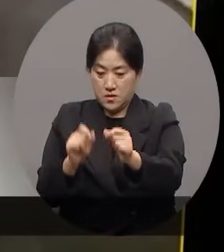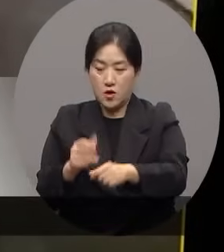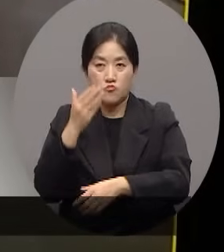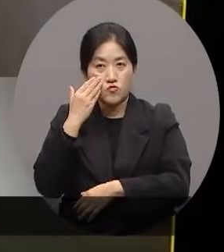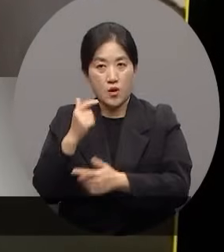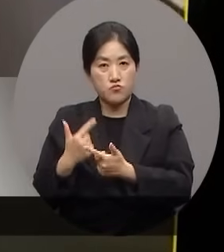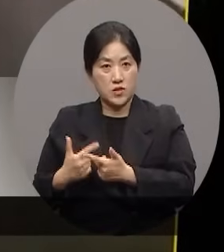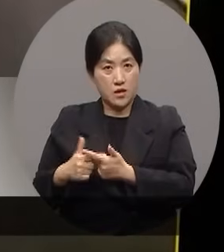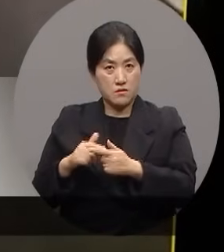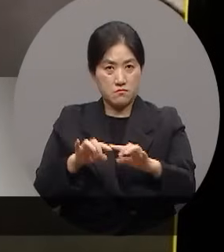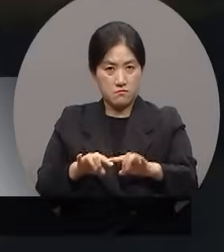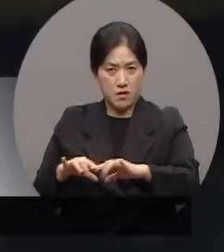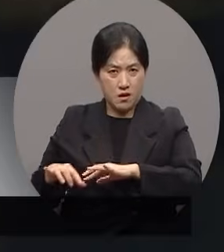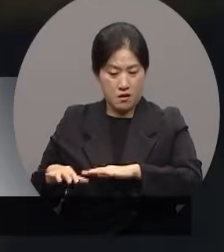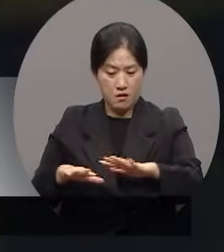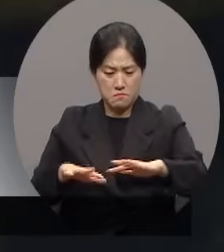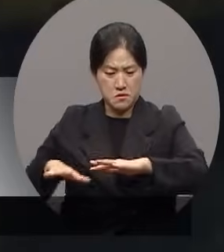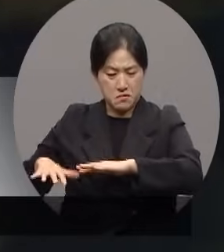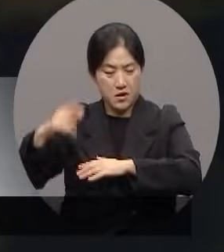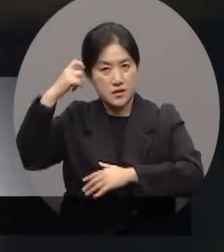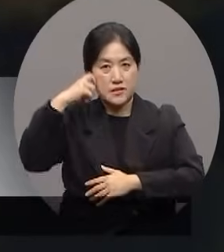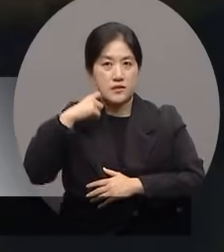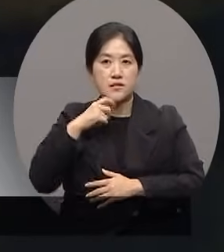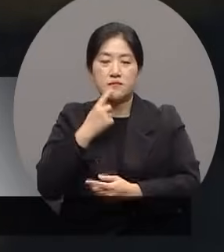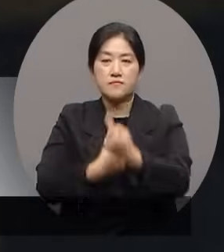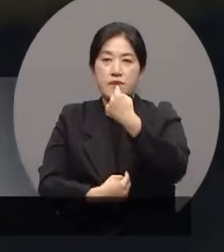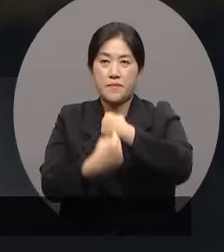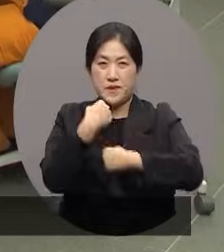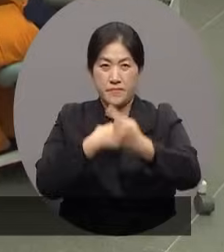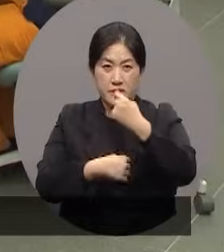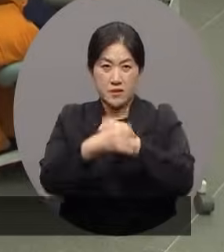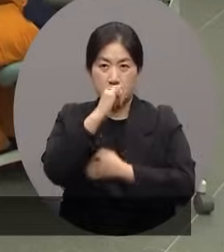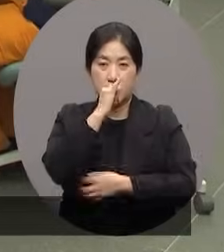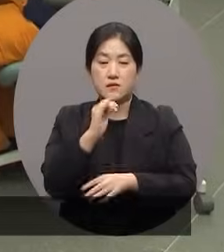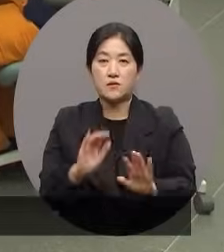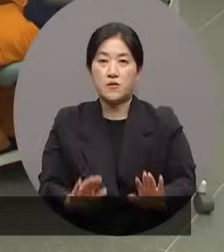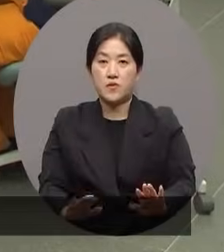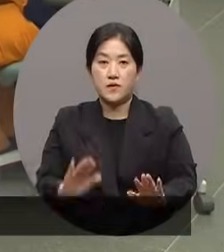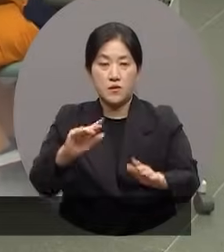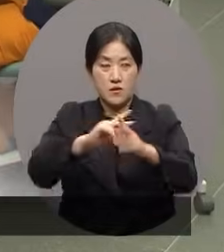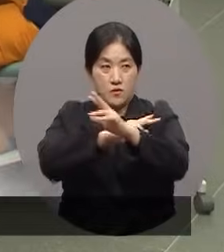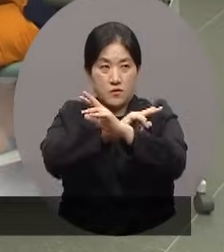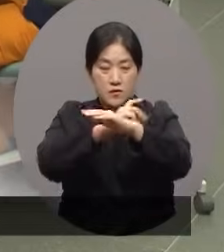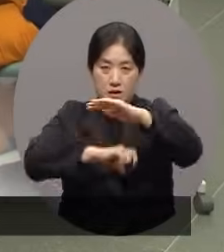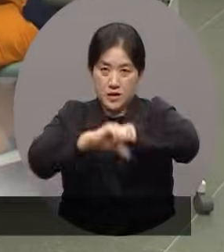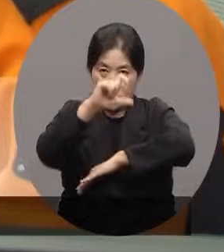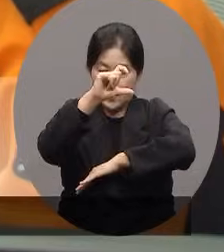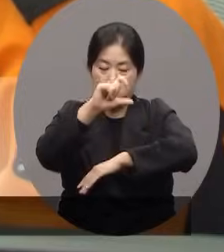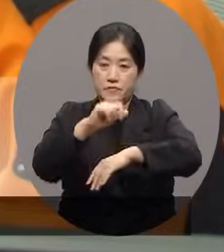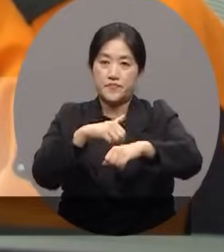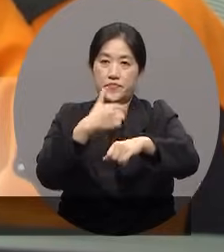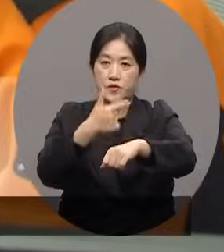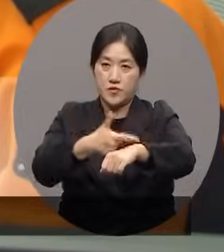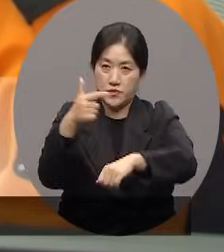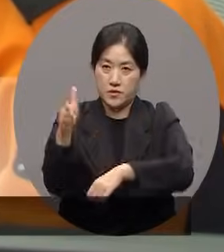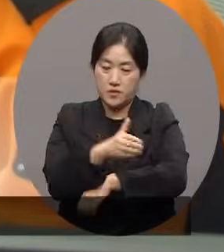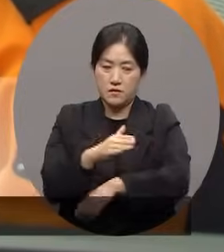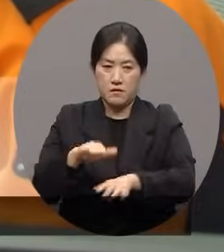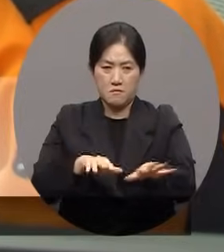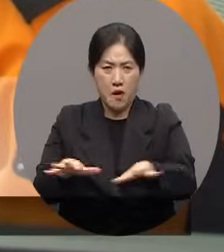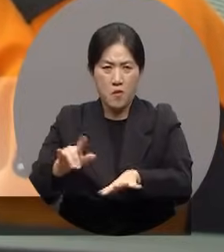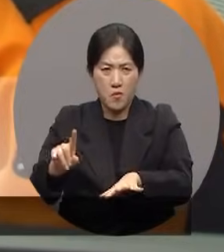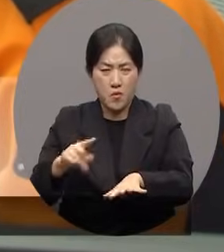울산과 부산에서도 지진을 느꼈다는 신고 접수가 잇따랐습니다. 오늘 오전 6시 기준 지진을 느꼈다는